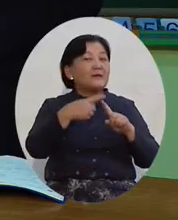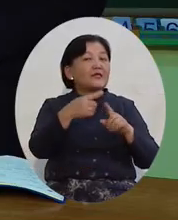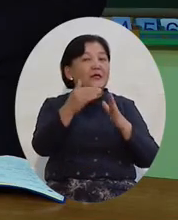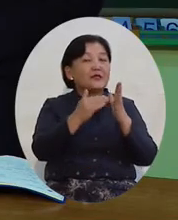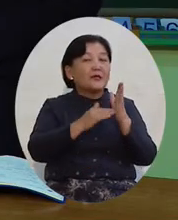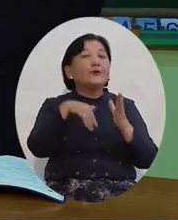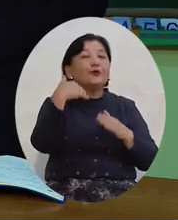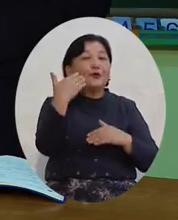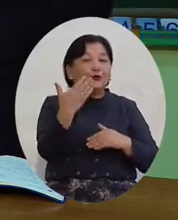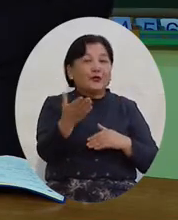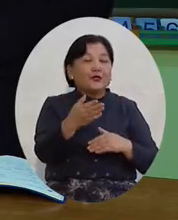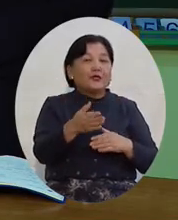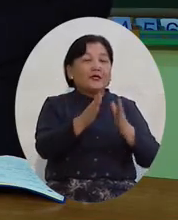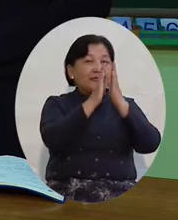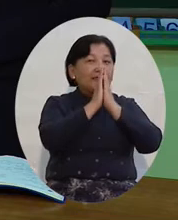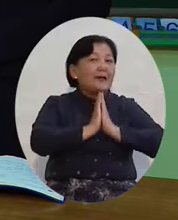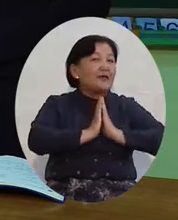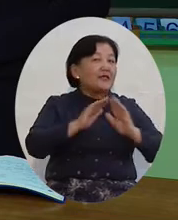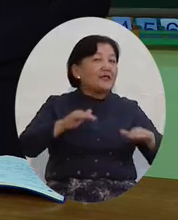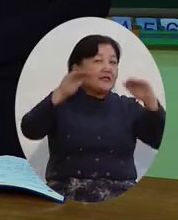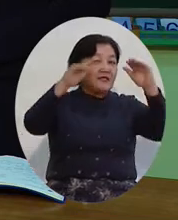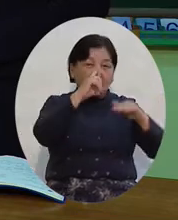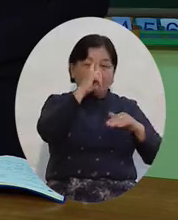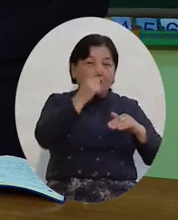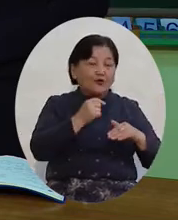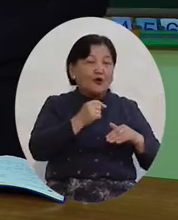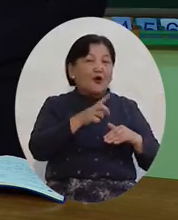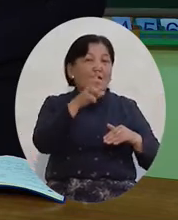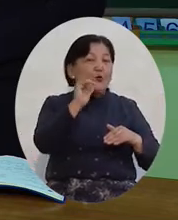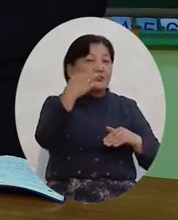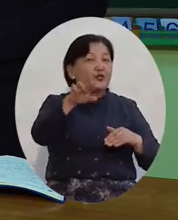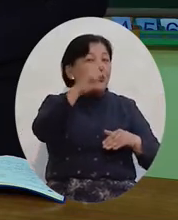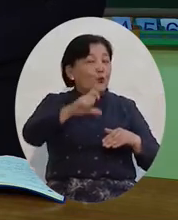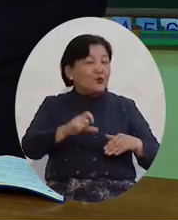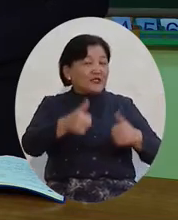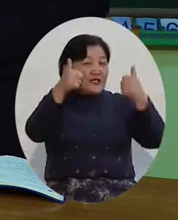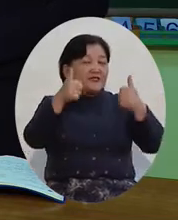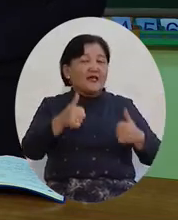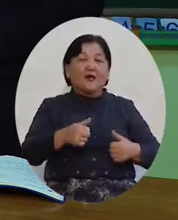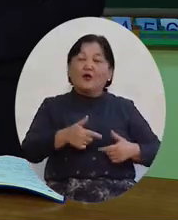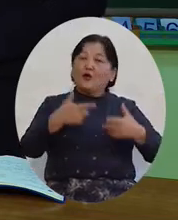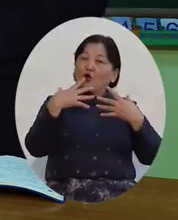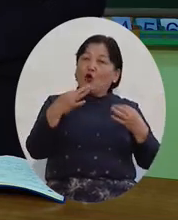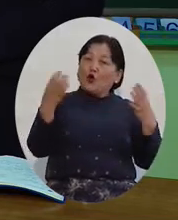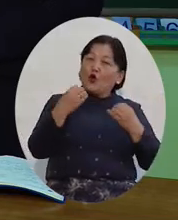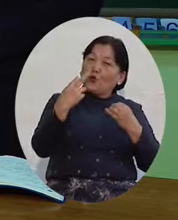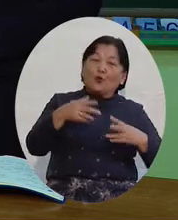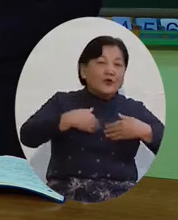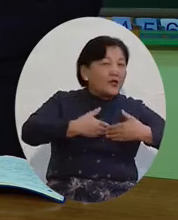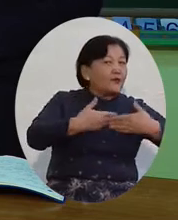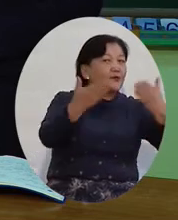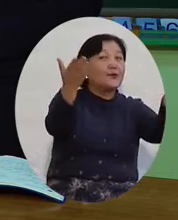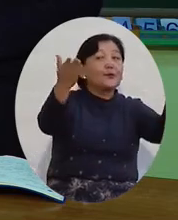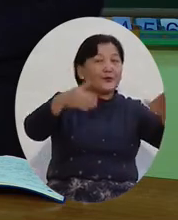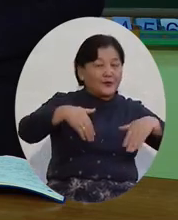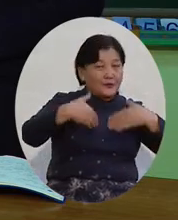өгье. Ламын тижээсэн дот бусдад үргэлж сайныг үлгэрлэж, эерэг сайхан зүйлсийг түгэж байна шүү